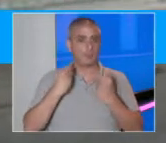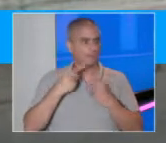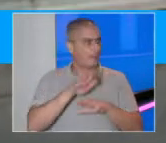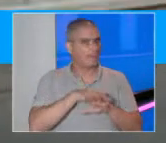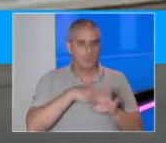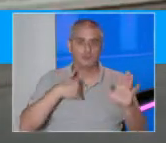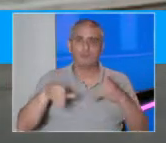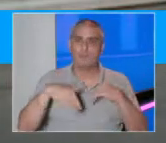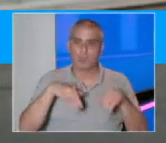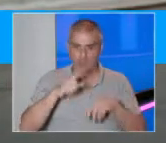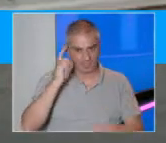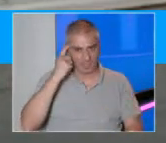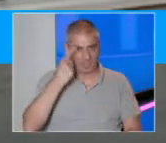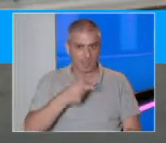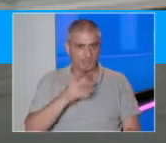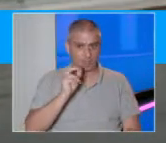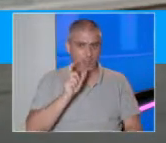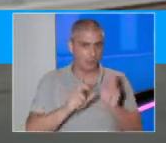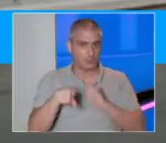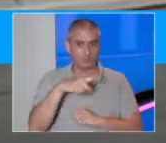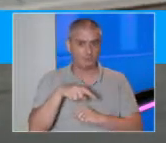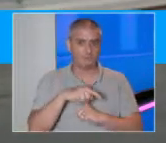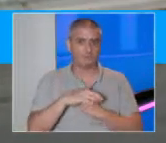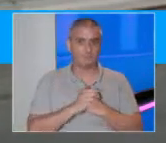מורגש ברחובות הדאגה הזו של התושבים?